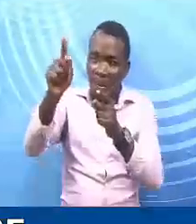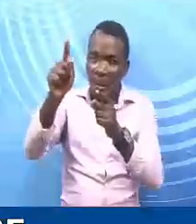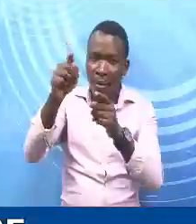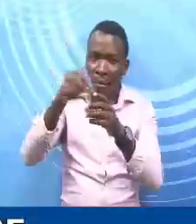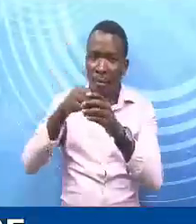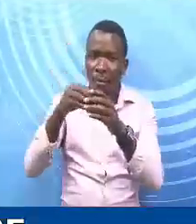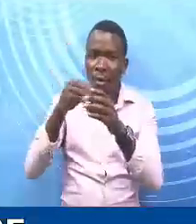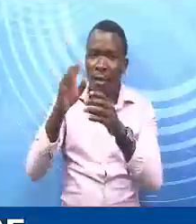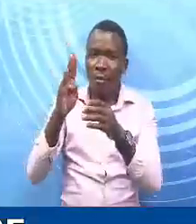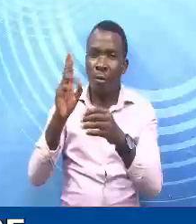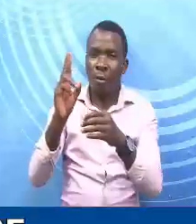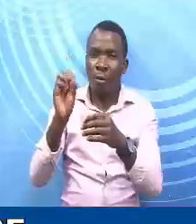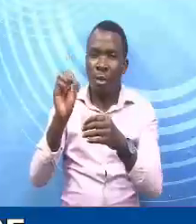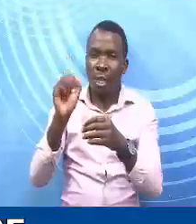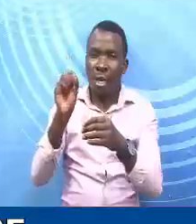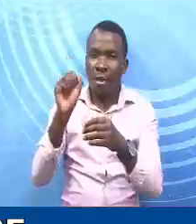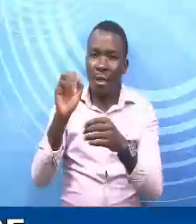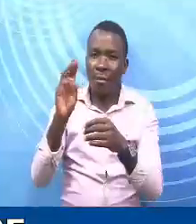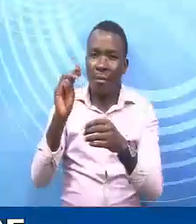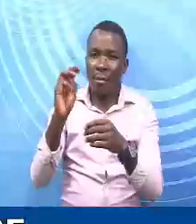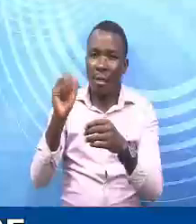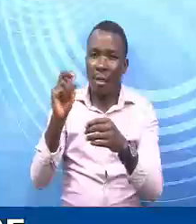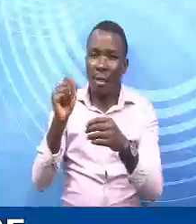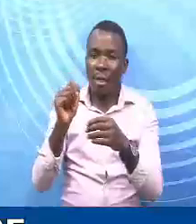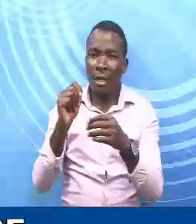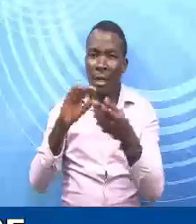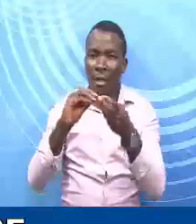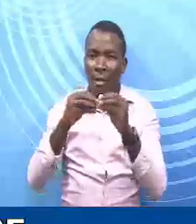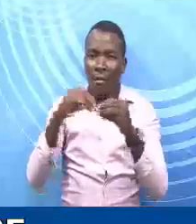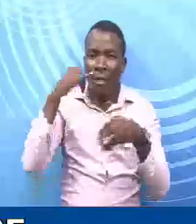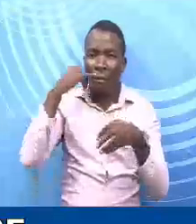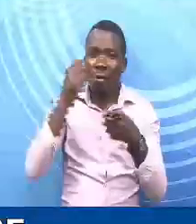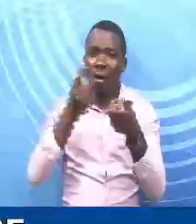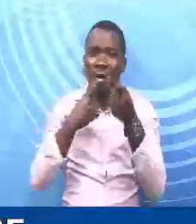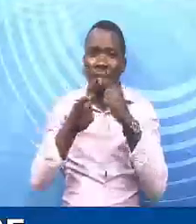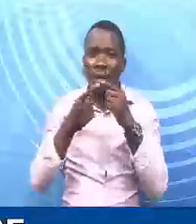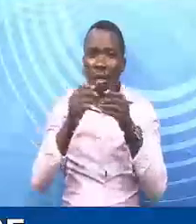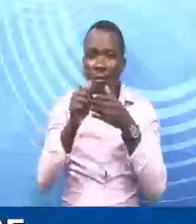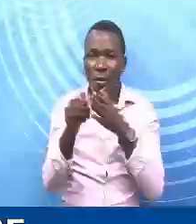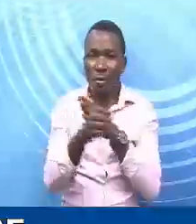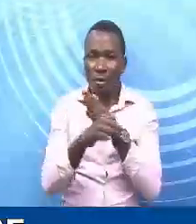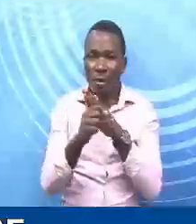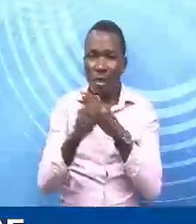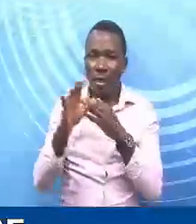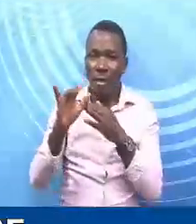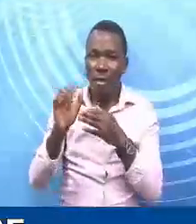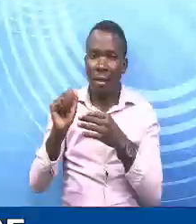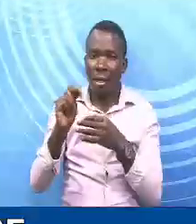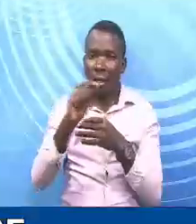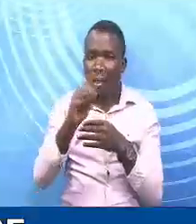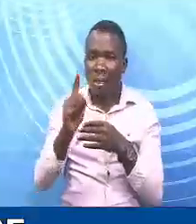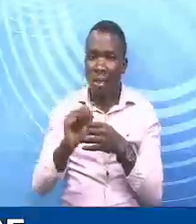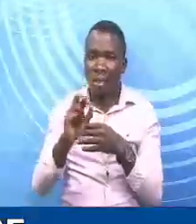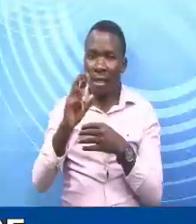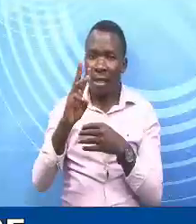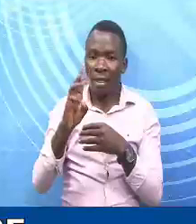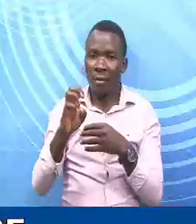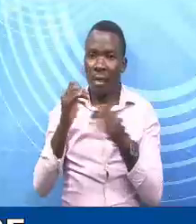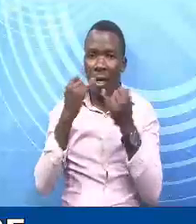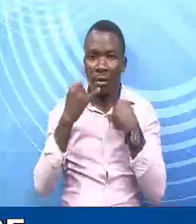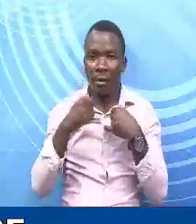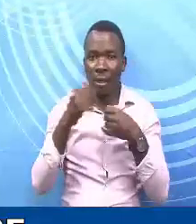Busasamana. Ku murongo wa telefone twavuganye na Kazendere Eritsiye, umunyamabanga nshingwabikorwa w'umurenge wa Cyanza Rwe, atubwira ko imirimo yo kubaka iri teme yarangiye,